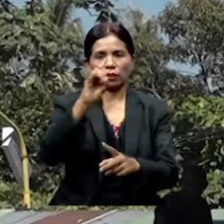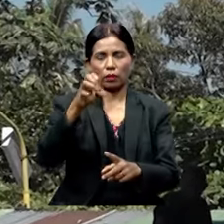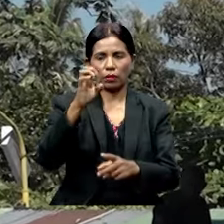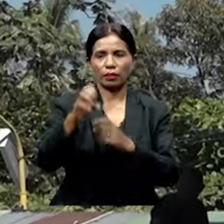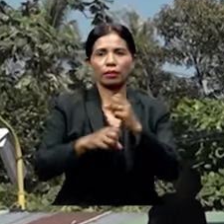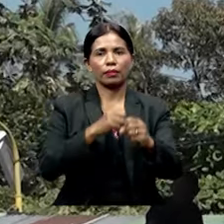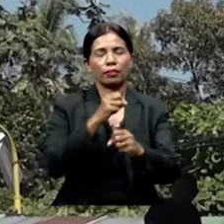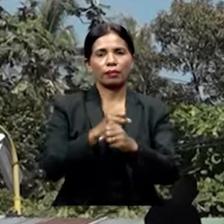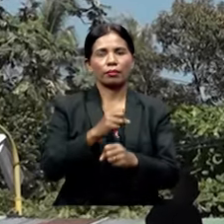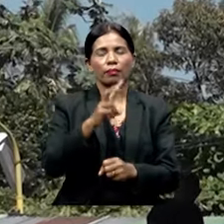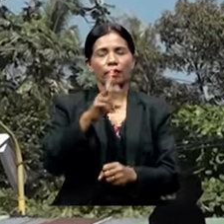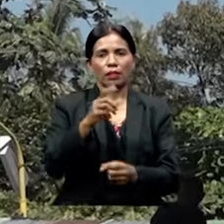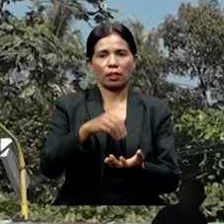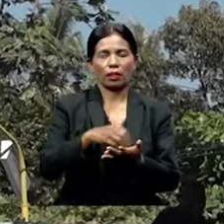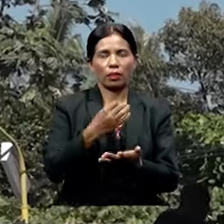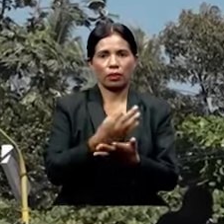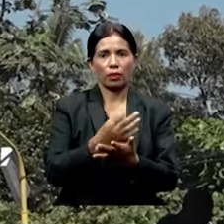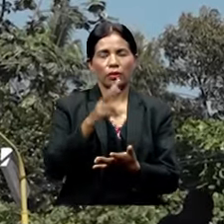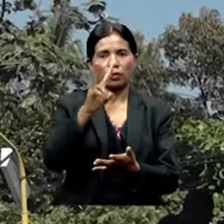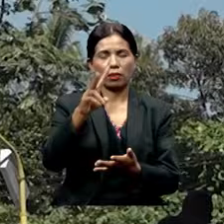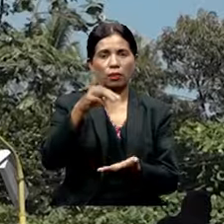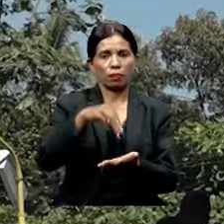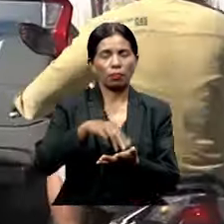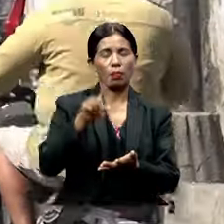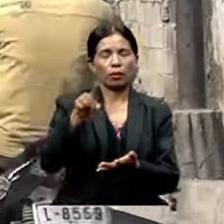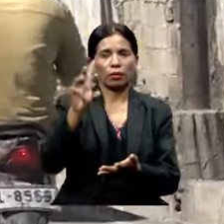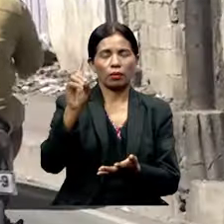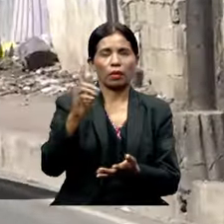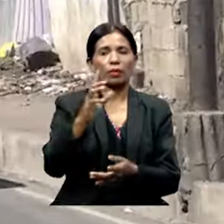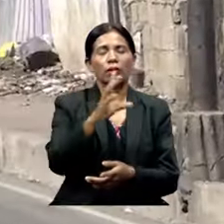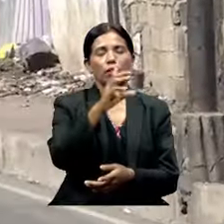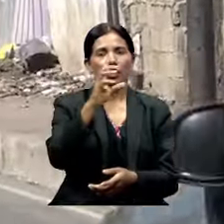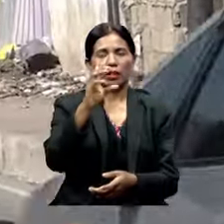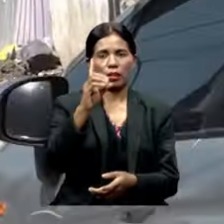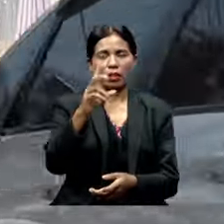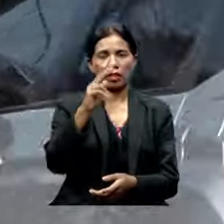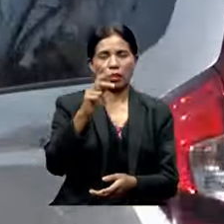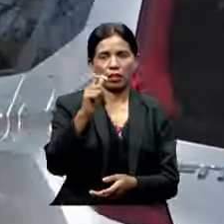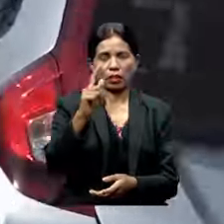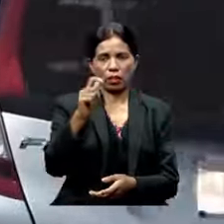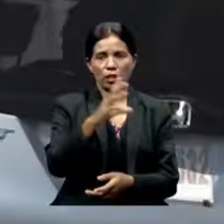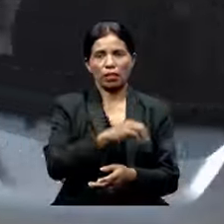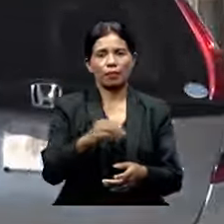estado aloca toko rua pontualu ba direção nacional transporte terrestre, mai besinais trânsito sira